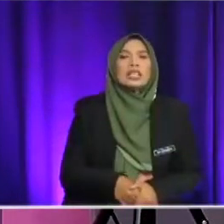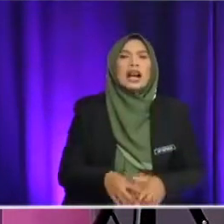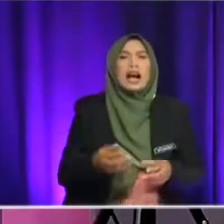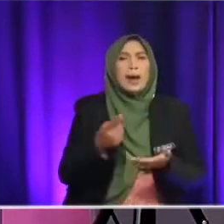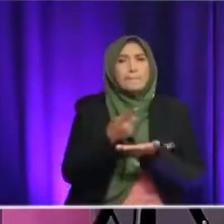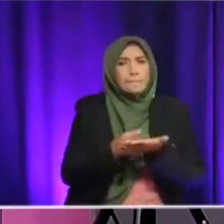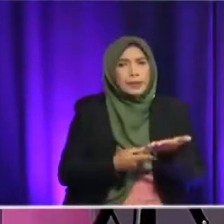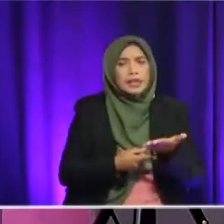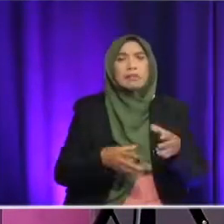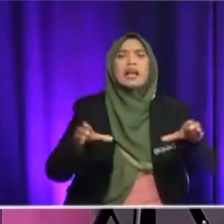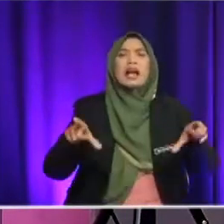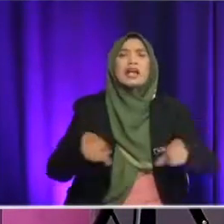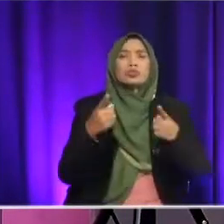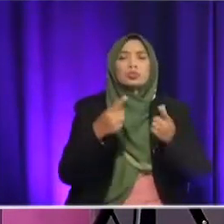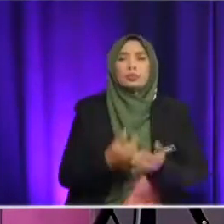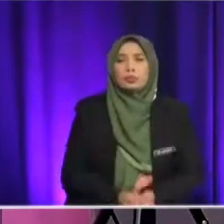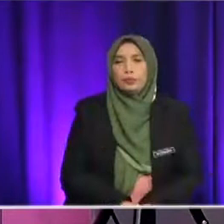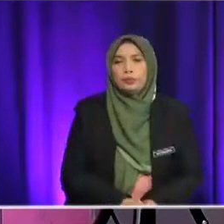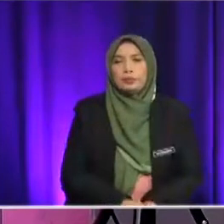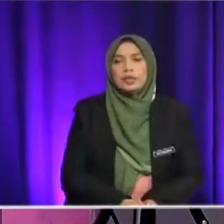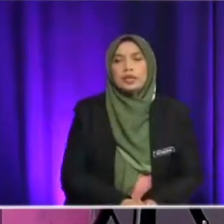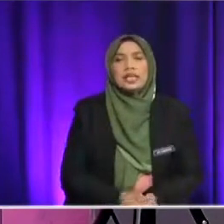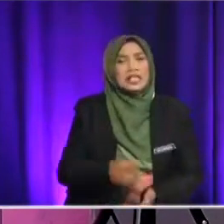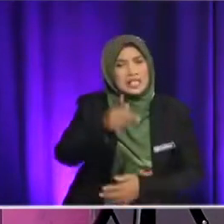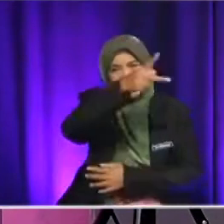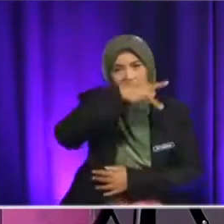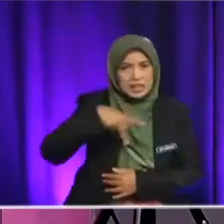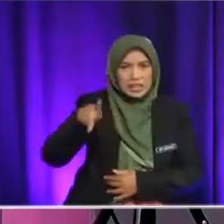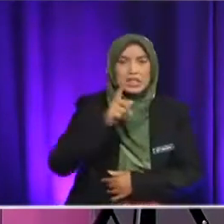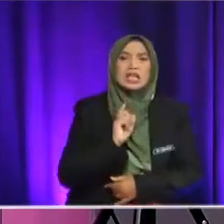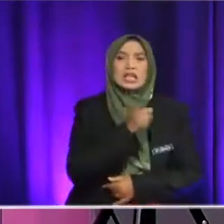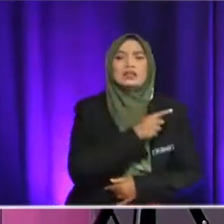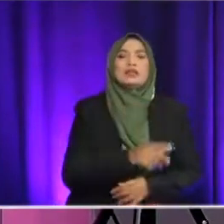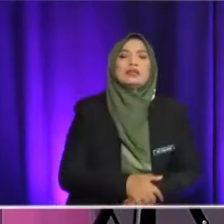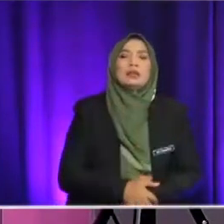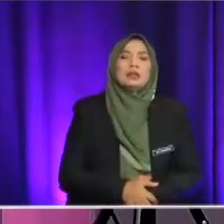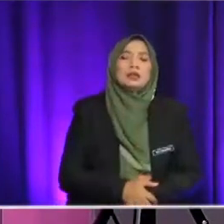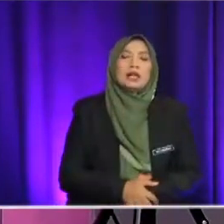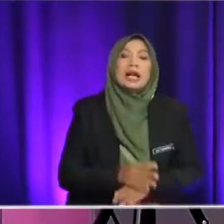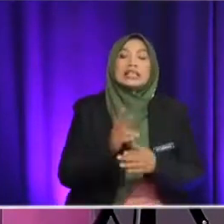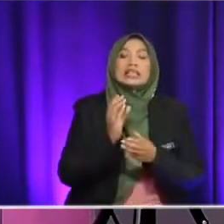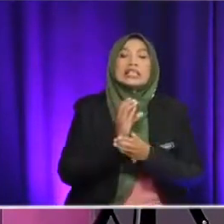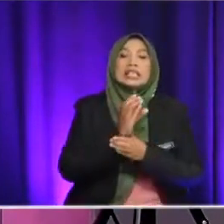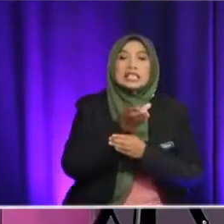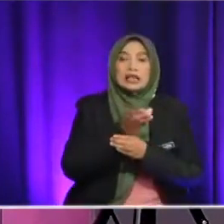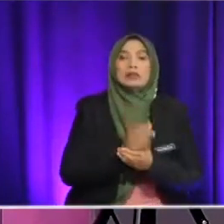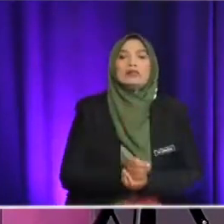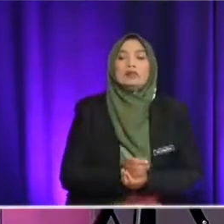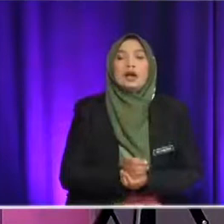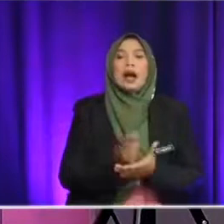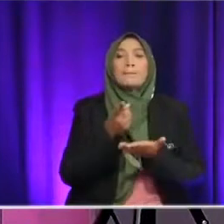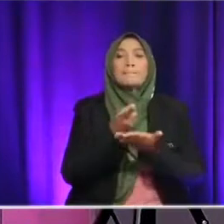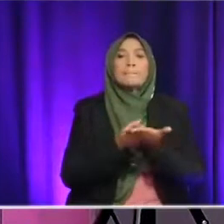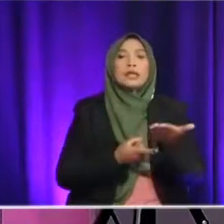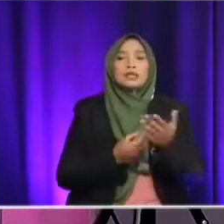kamu. Baik, ini ialah ayat kesan. Ayat kesan inilah ayat yang menerangkan implikasi terhadap topik ataupun idea yang